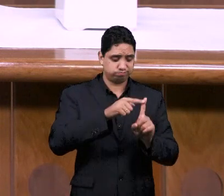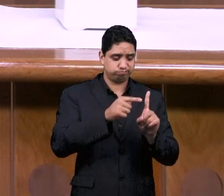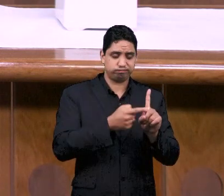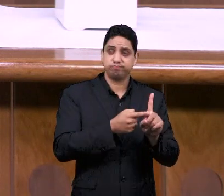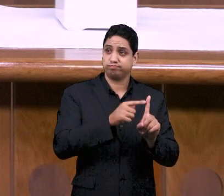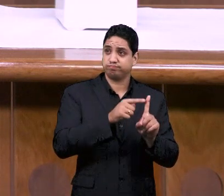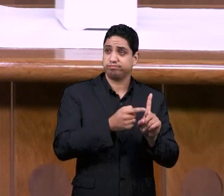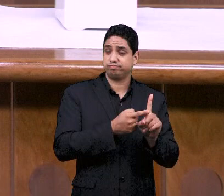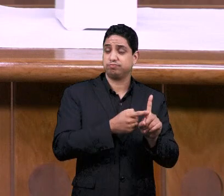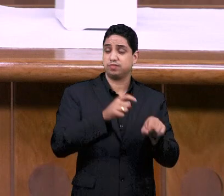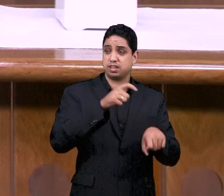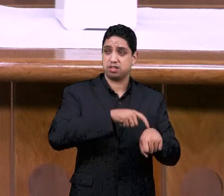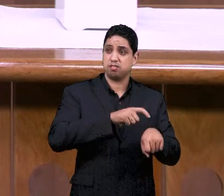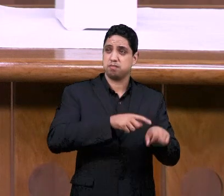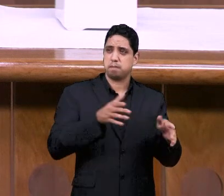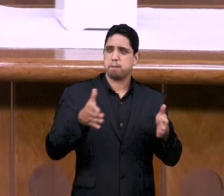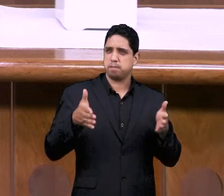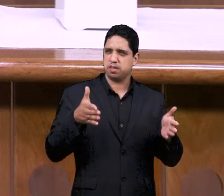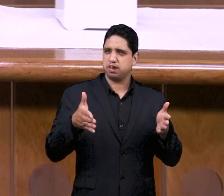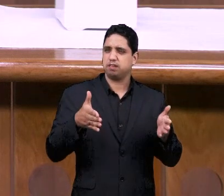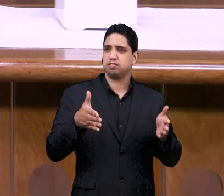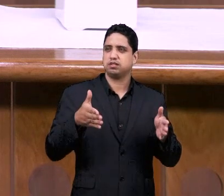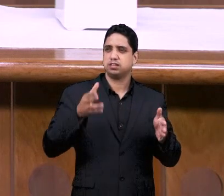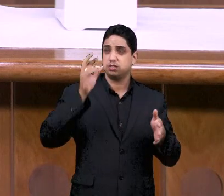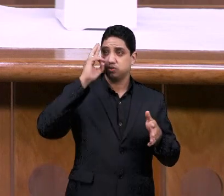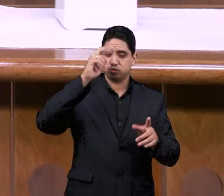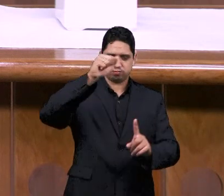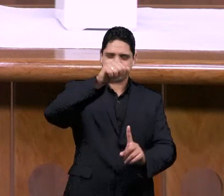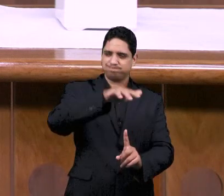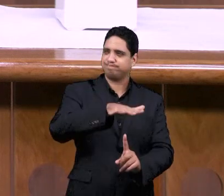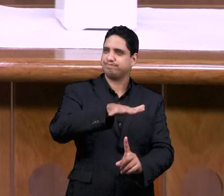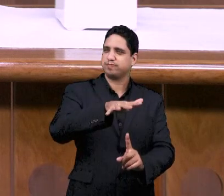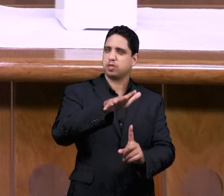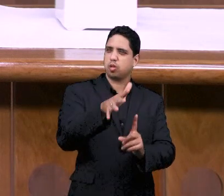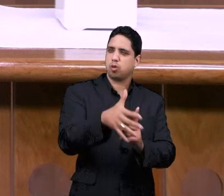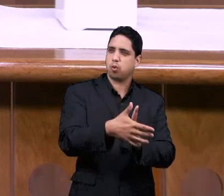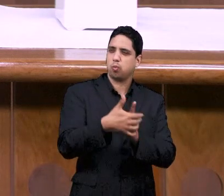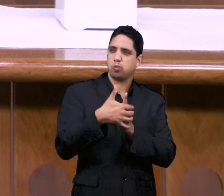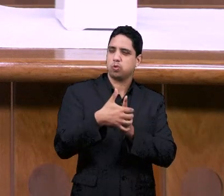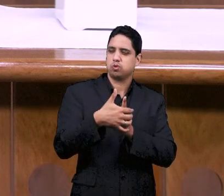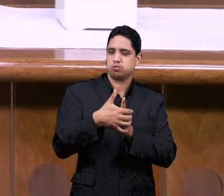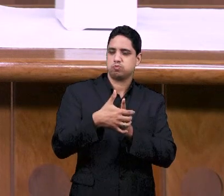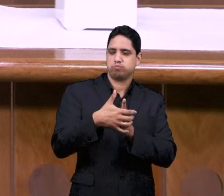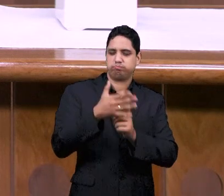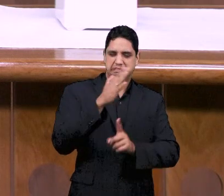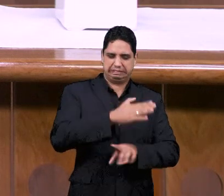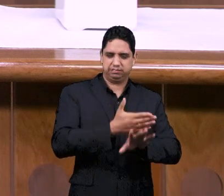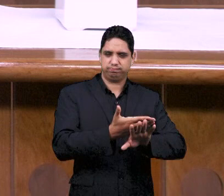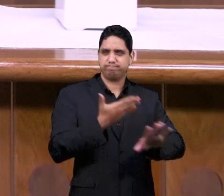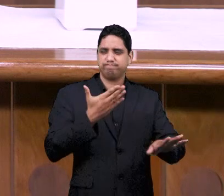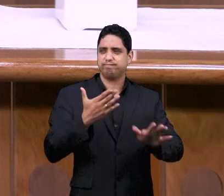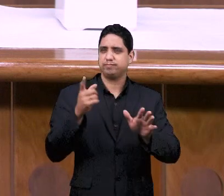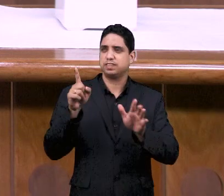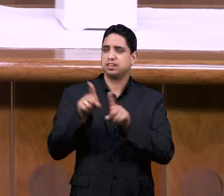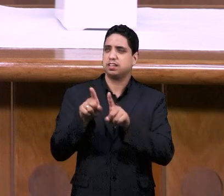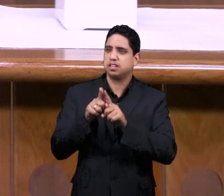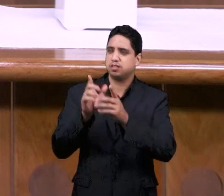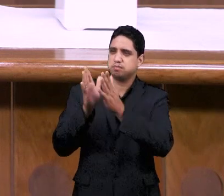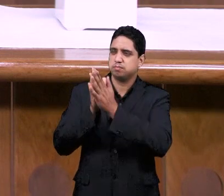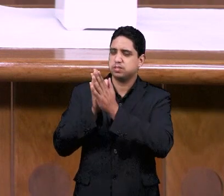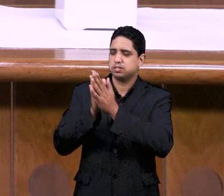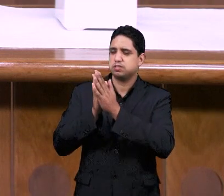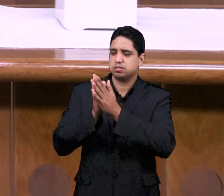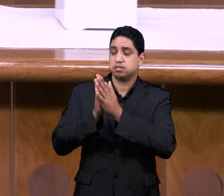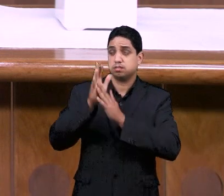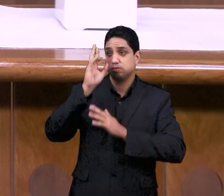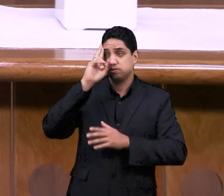enceintes, afin que dans cette période de grossesse, ta main puisse être étendue pour délivrer tes servantes de tout mal. Nous prions encore, Seigneur,